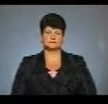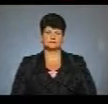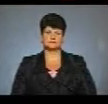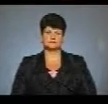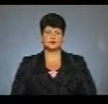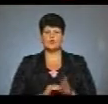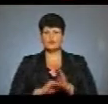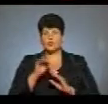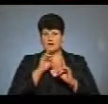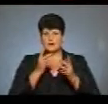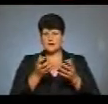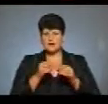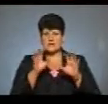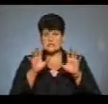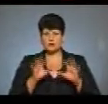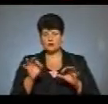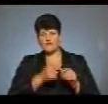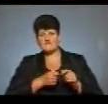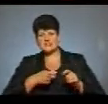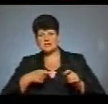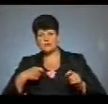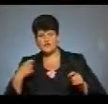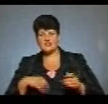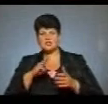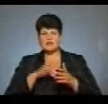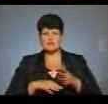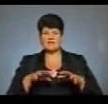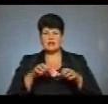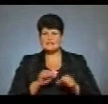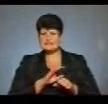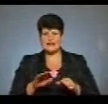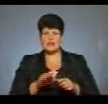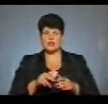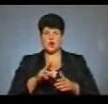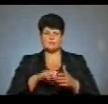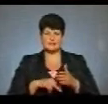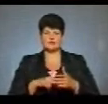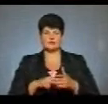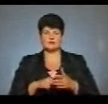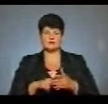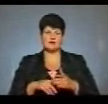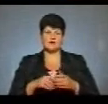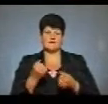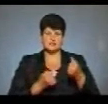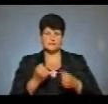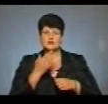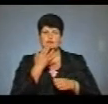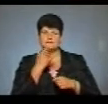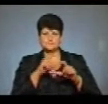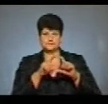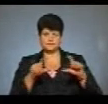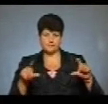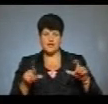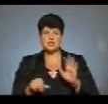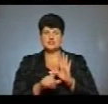У Верховній Раді прийняли закон про відтермінування штрафів для власників нерозмитнених автівок з іноземною реєстрацією. 6 депутатів